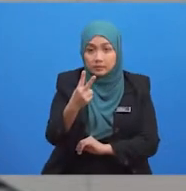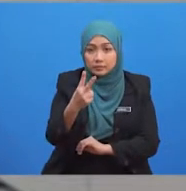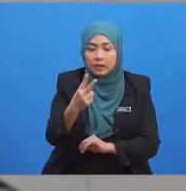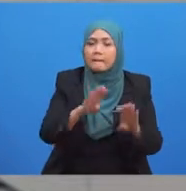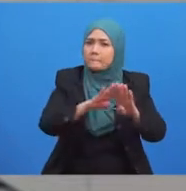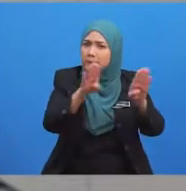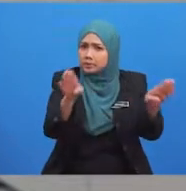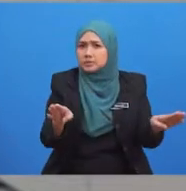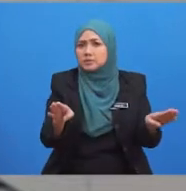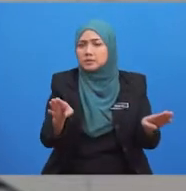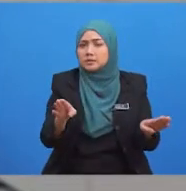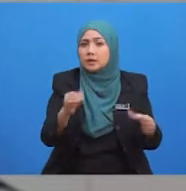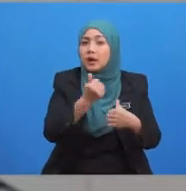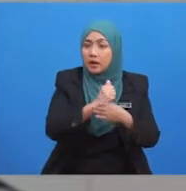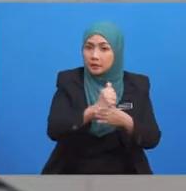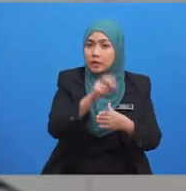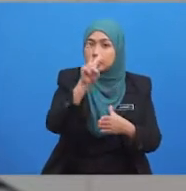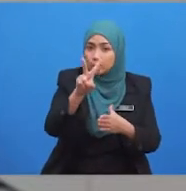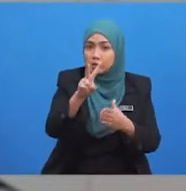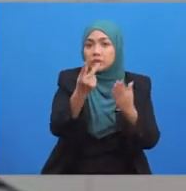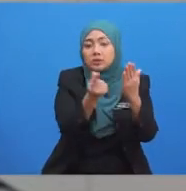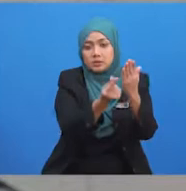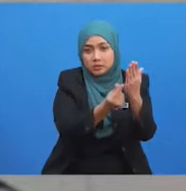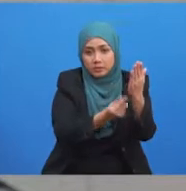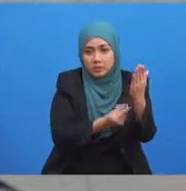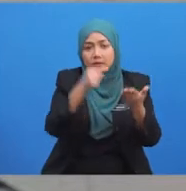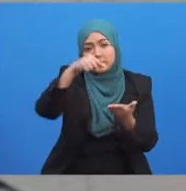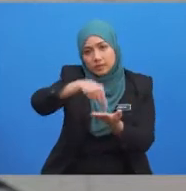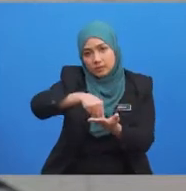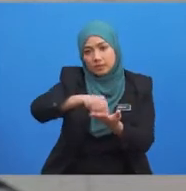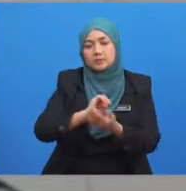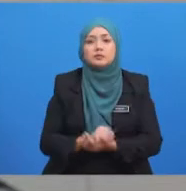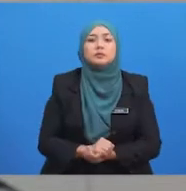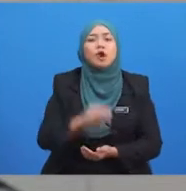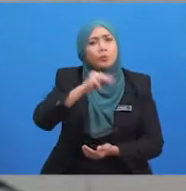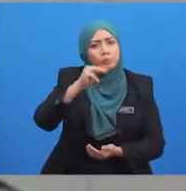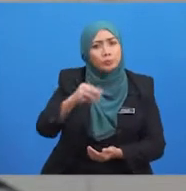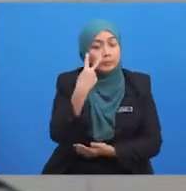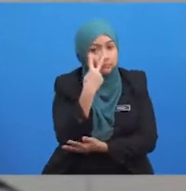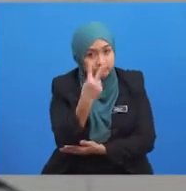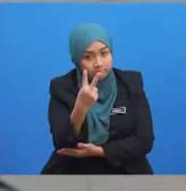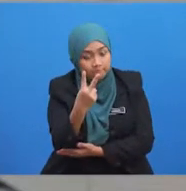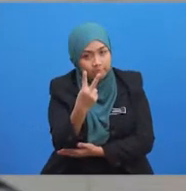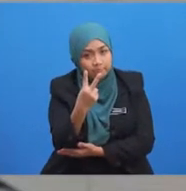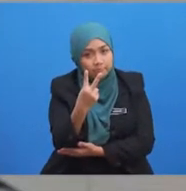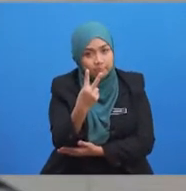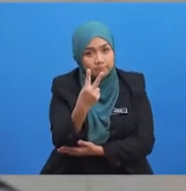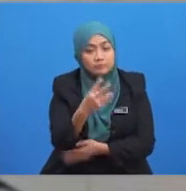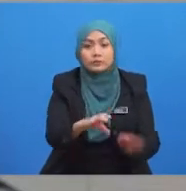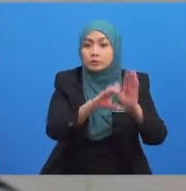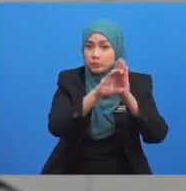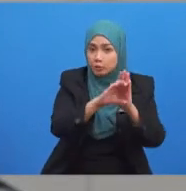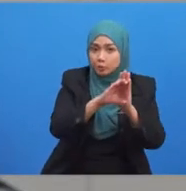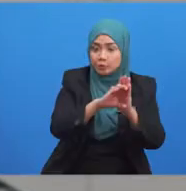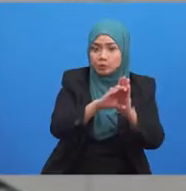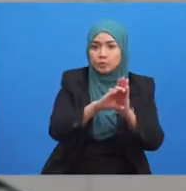di antara dua jenis getah ini. Murid-murid, perhatikan peta aiting buih berganda ini